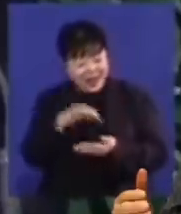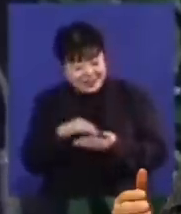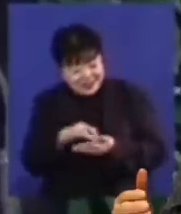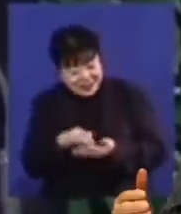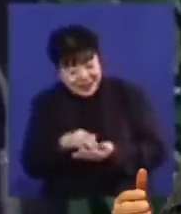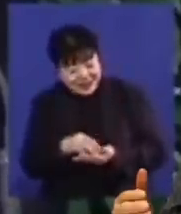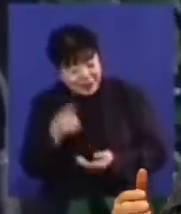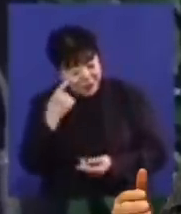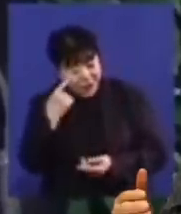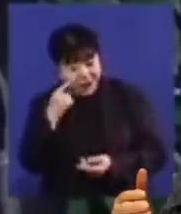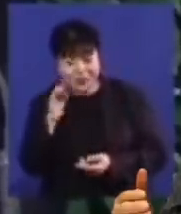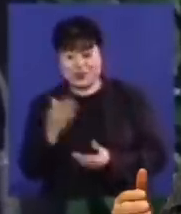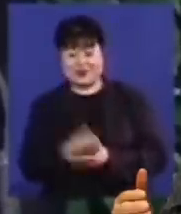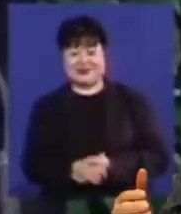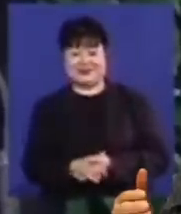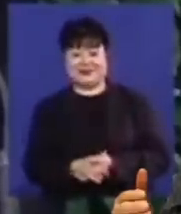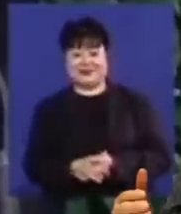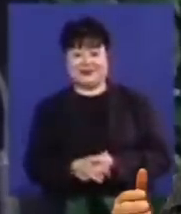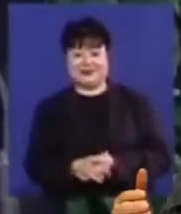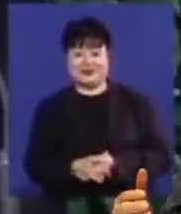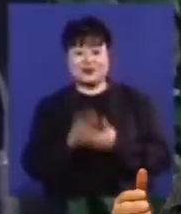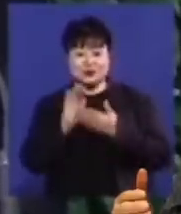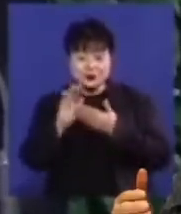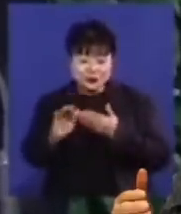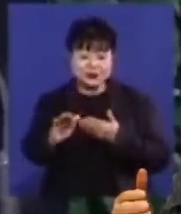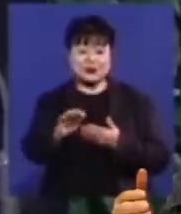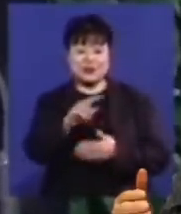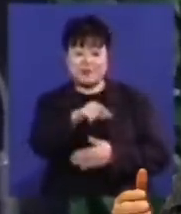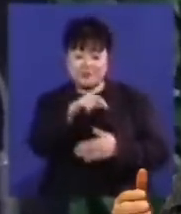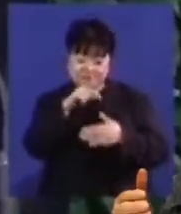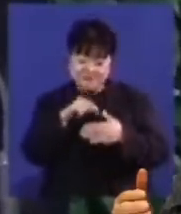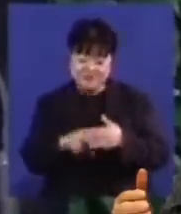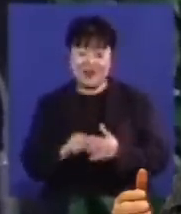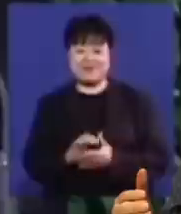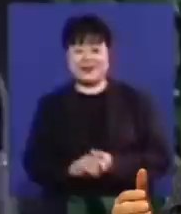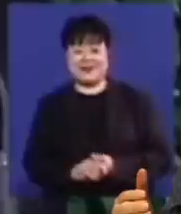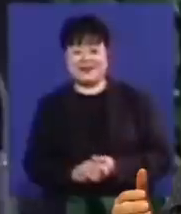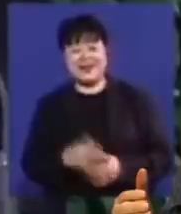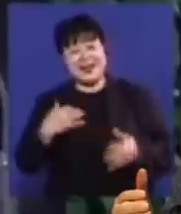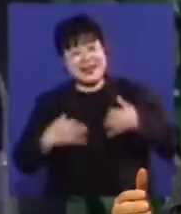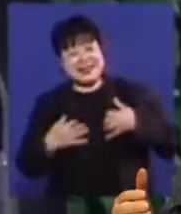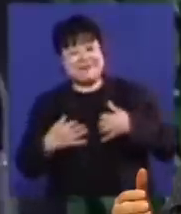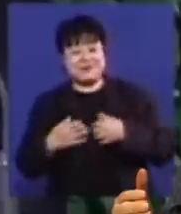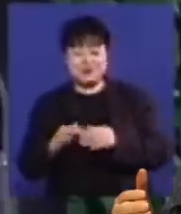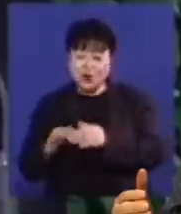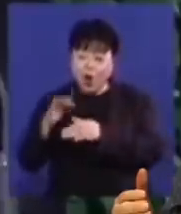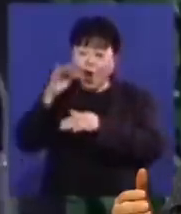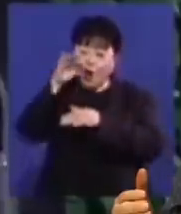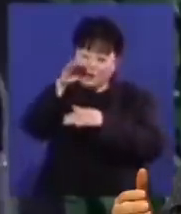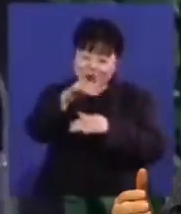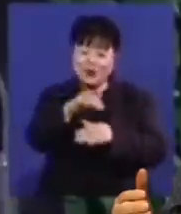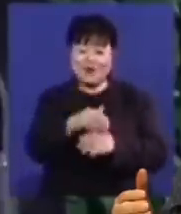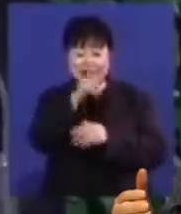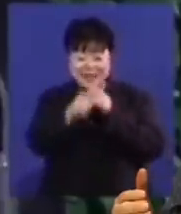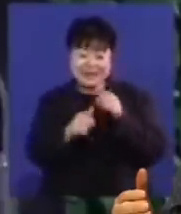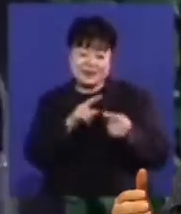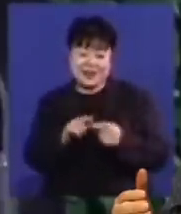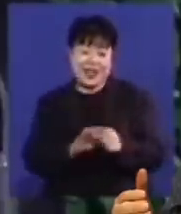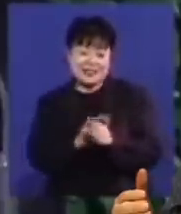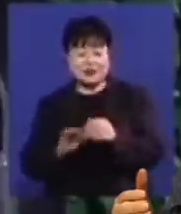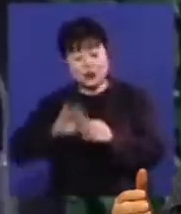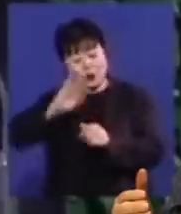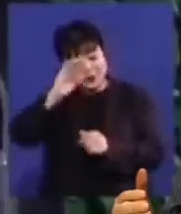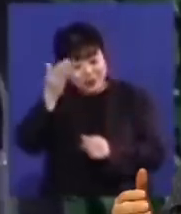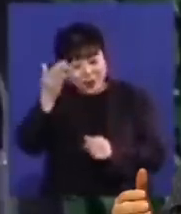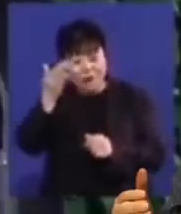수를 계산하기 시작했다는 것입니다. 그러고 난 다음부터 그 마음에 기쁨도 넘치나고 하나님에 대한 사랑도